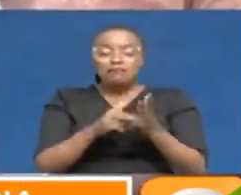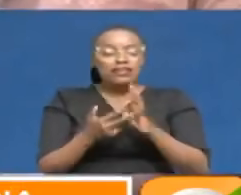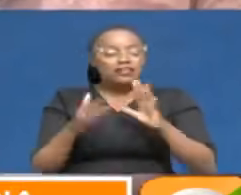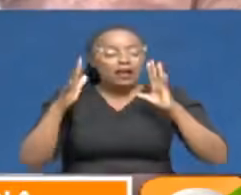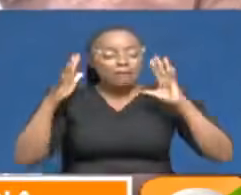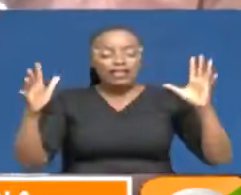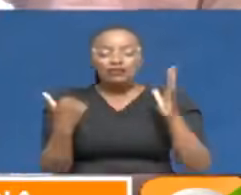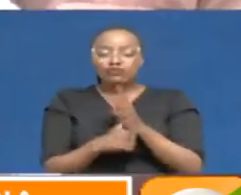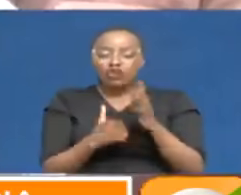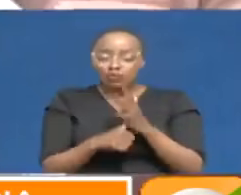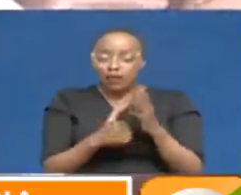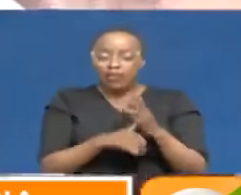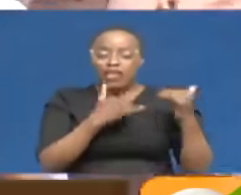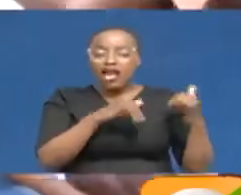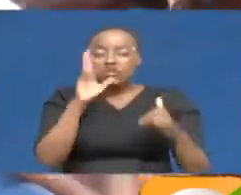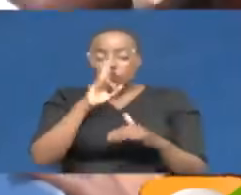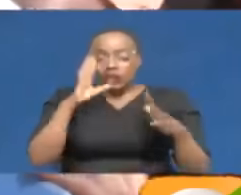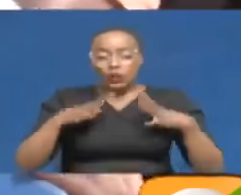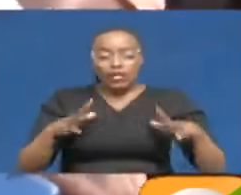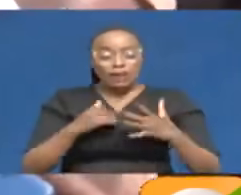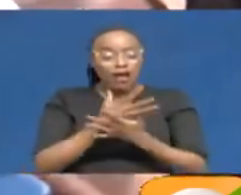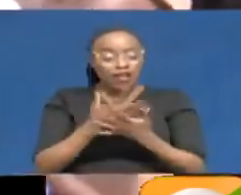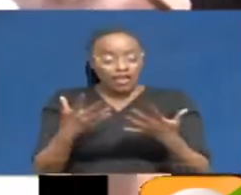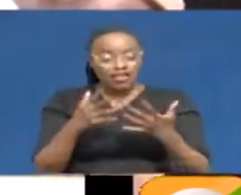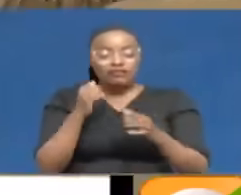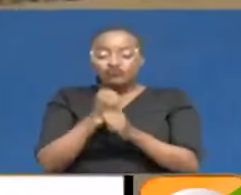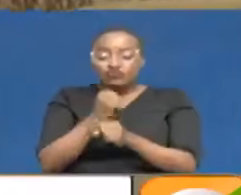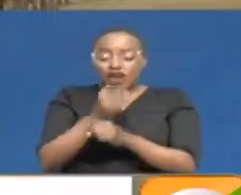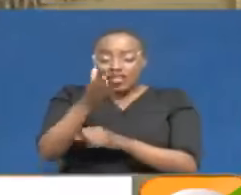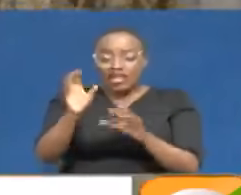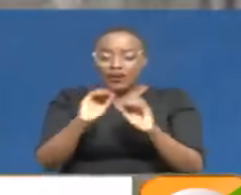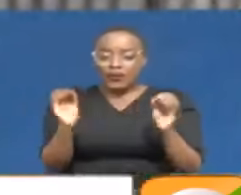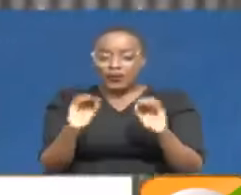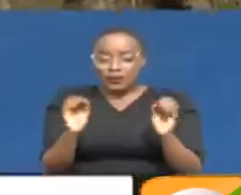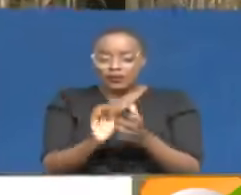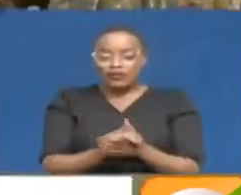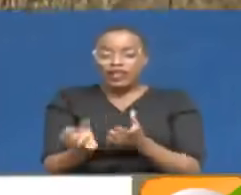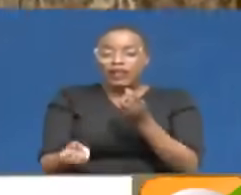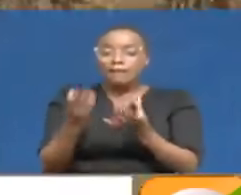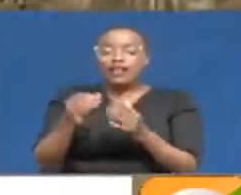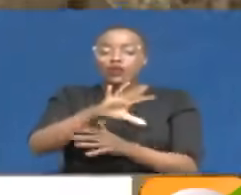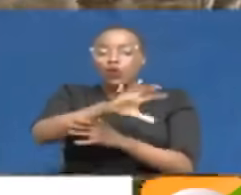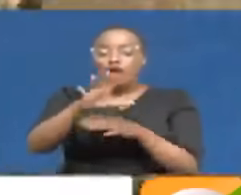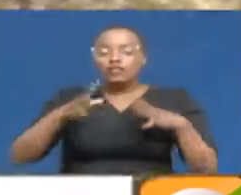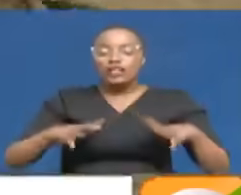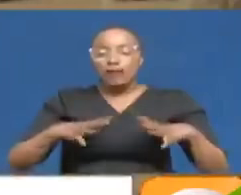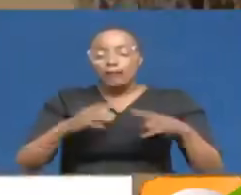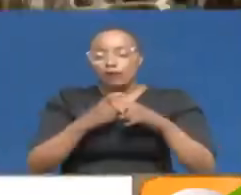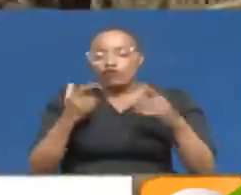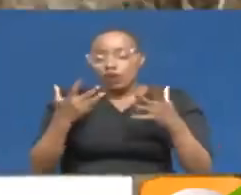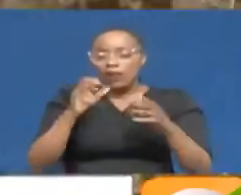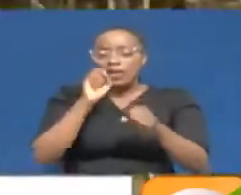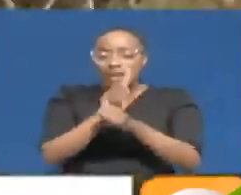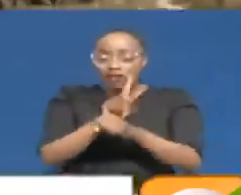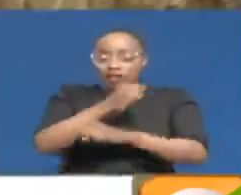joke. Hii ni kuchezea raia. Hakuna operation inafanywa Laikipia. Katika kaunti ya Baringo, wanafunzi kutoka